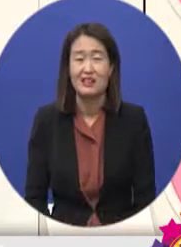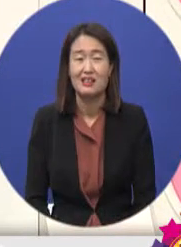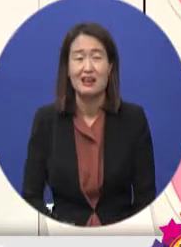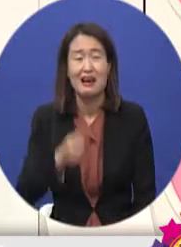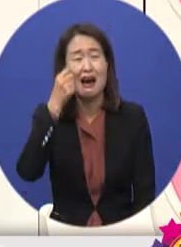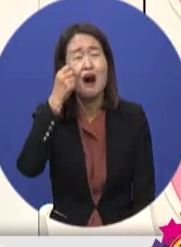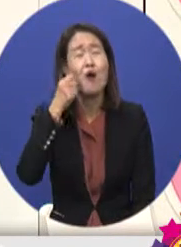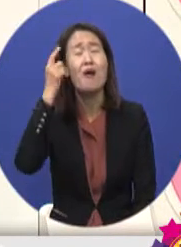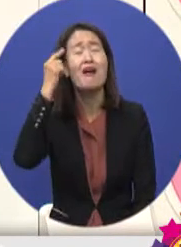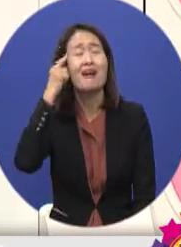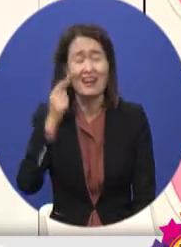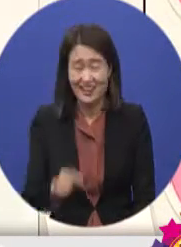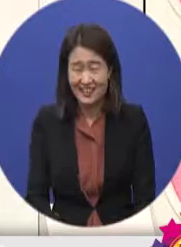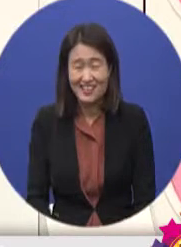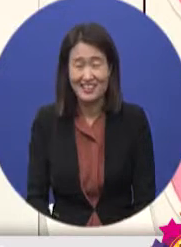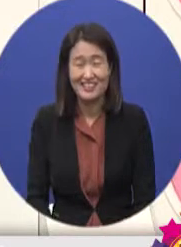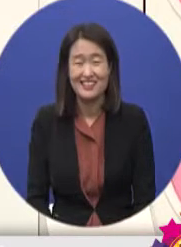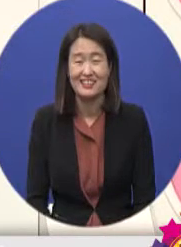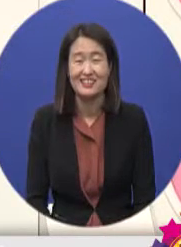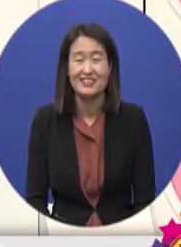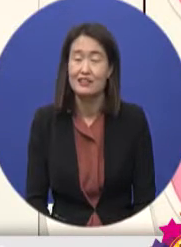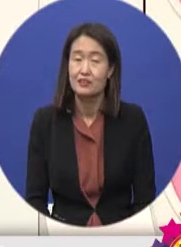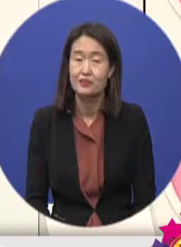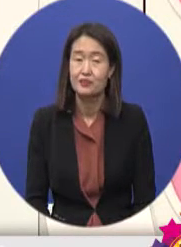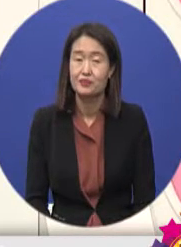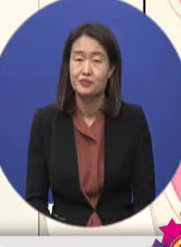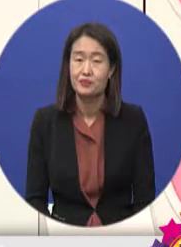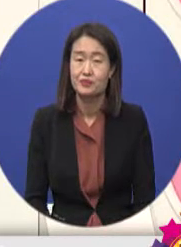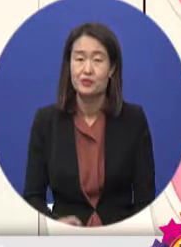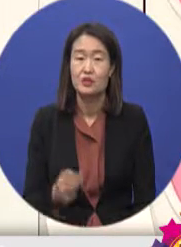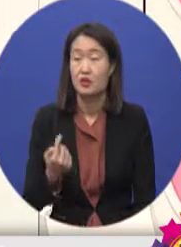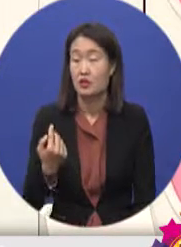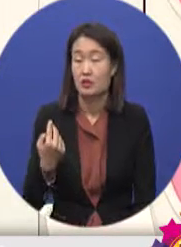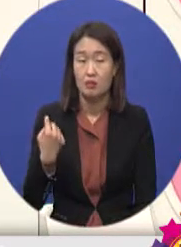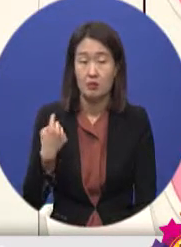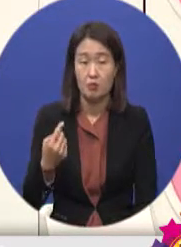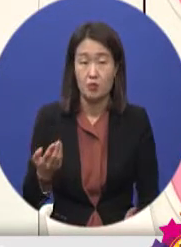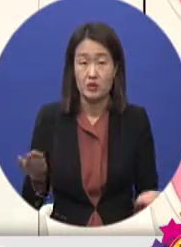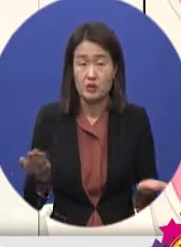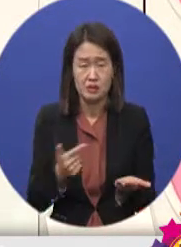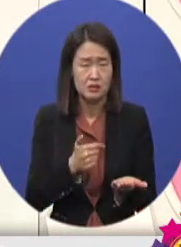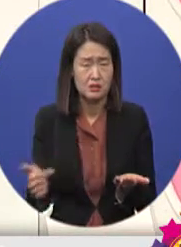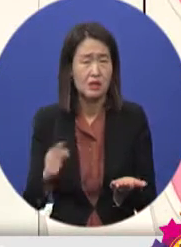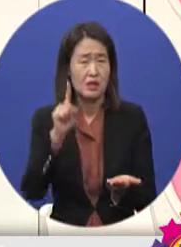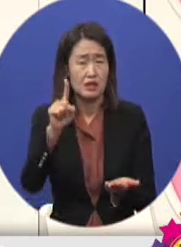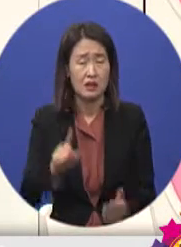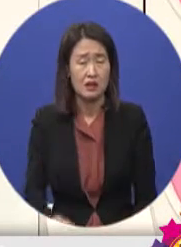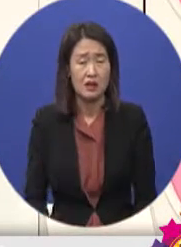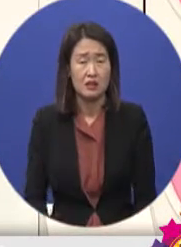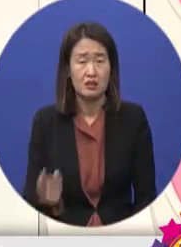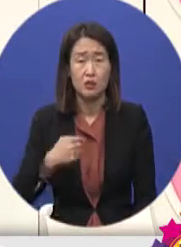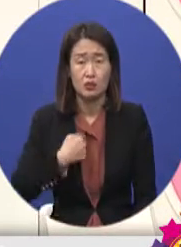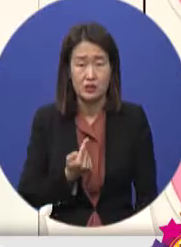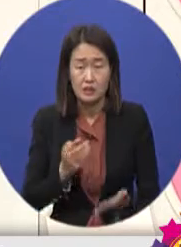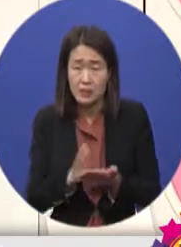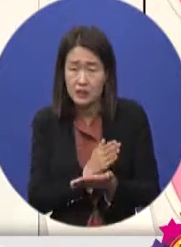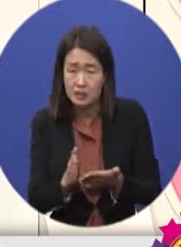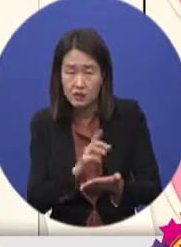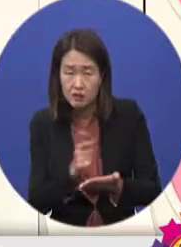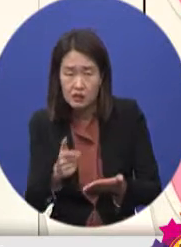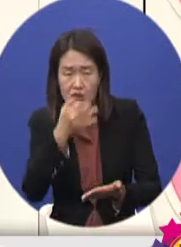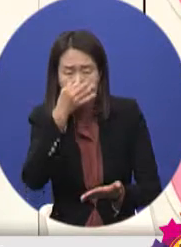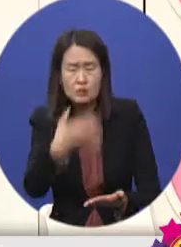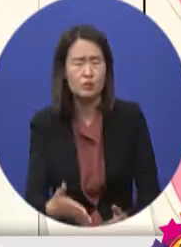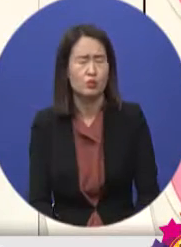잃고. 아 눈물 나게 왜 그렇게 말씀하세요. 아니 근데 이제 큰 일을 이렇게 치르는데 혼자 판단하고 해야 되니까